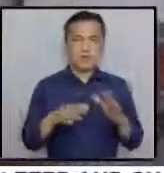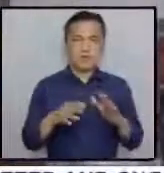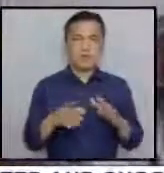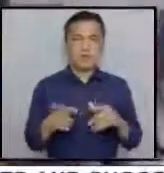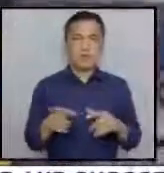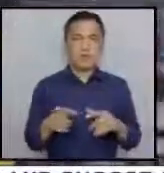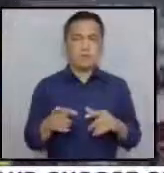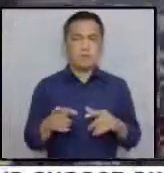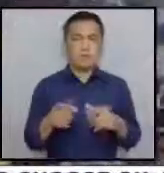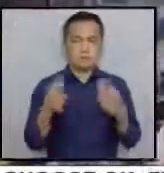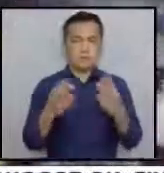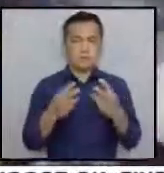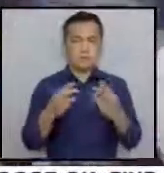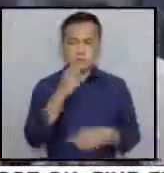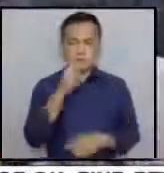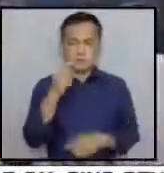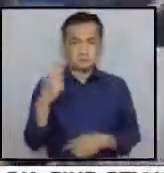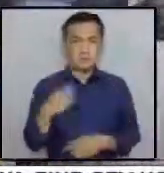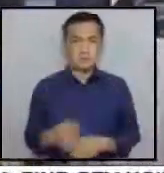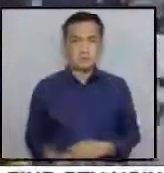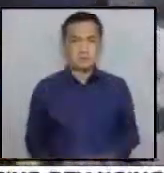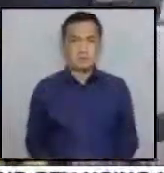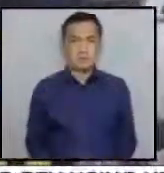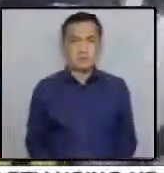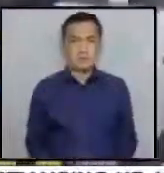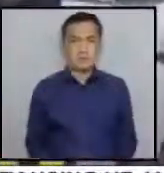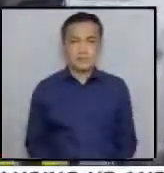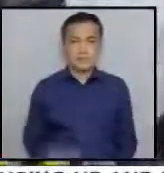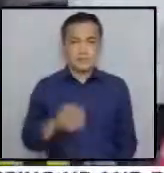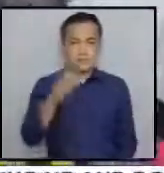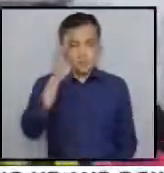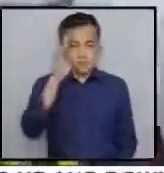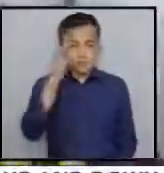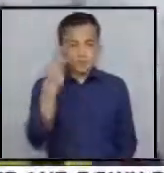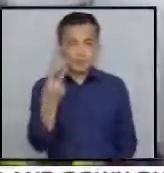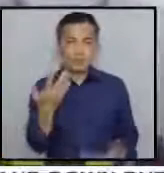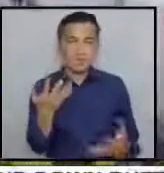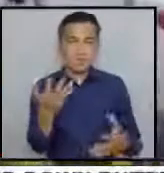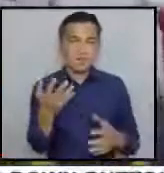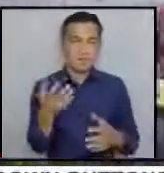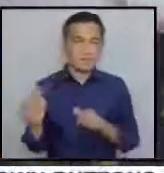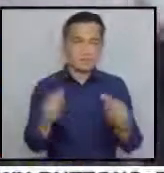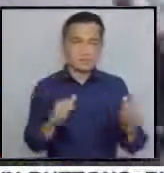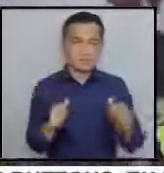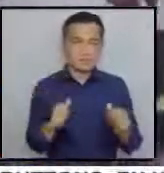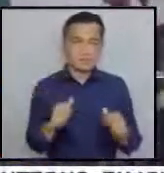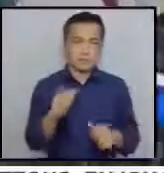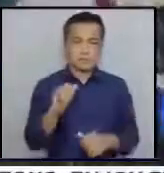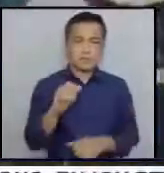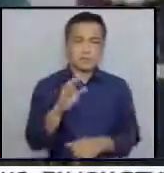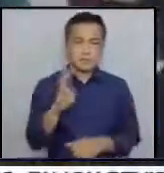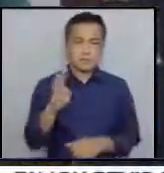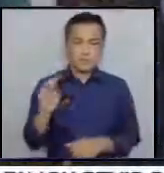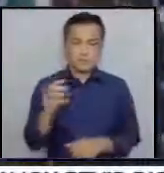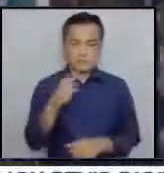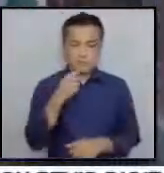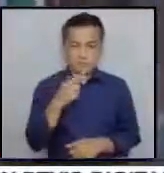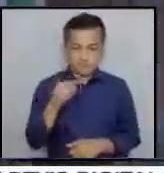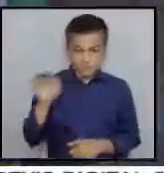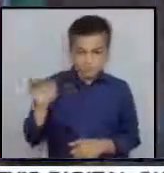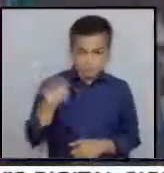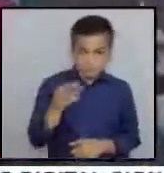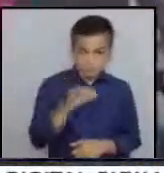si Presidential Candidate Bongbong Marcos Jr. pero sa inilabas na pahayag ng kampo ni BBM, nanawagan ito na